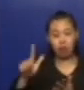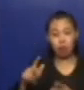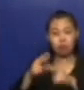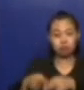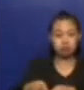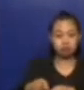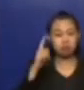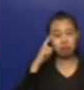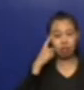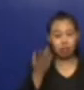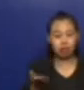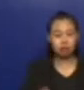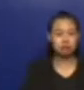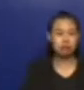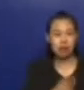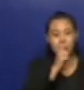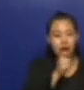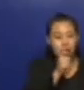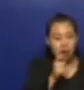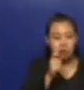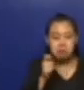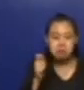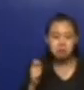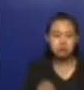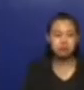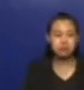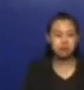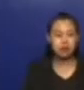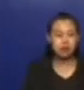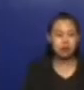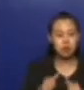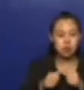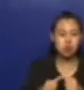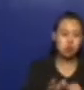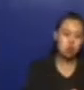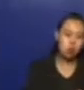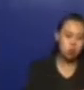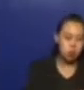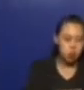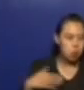าให้สัมภาษณ์ว่าเพราะเขาอยู่ยาว